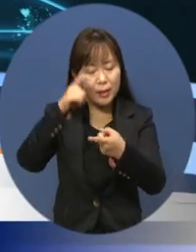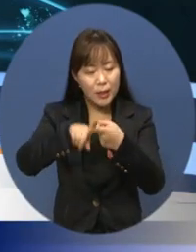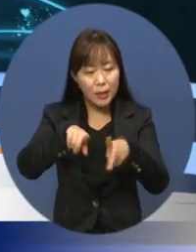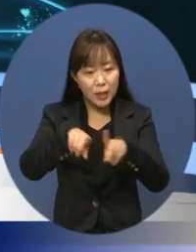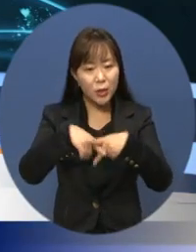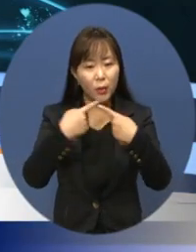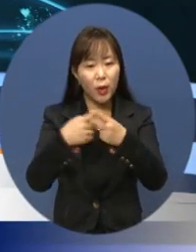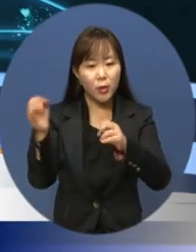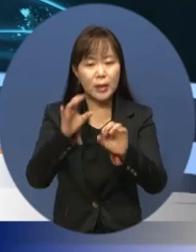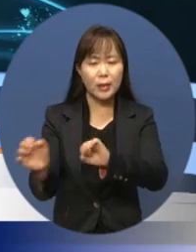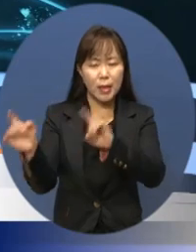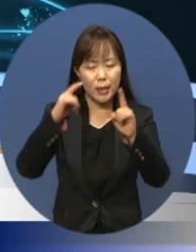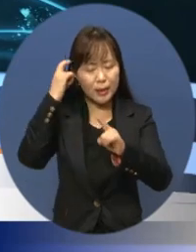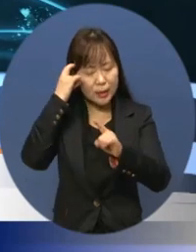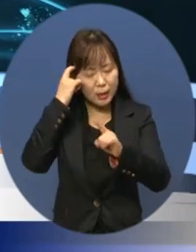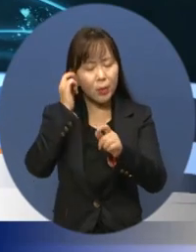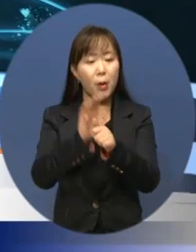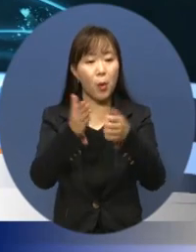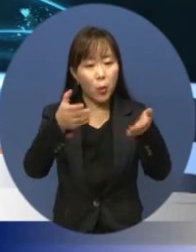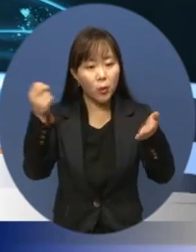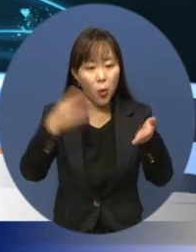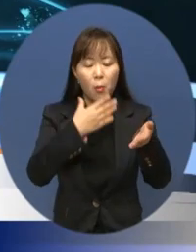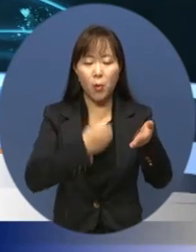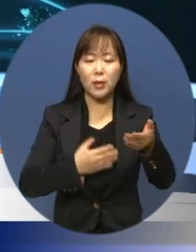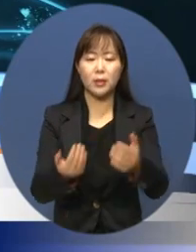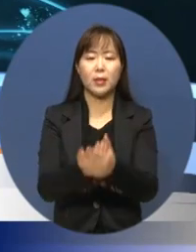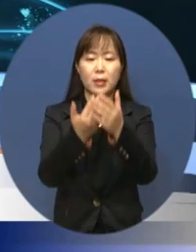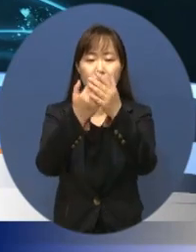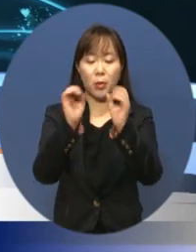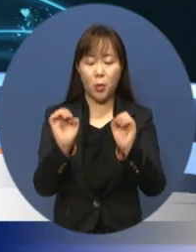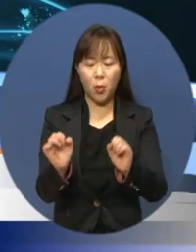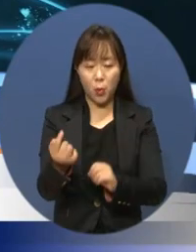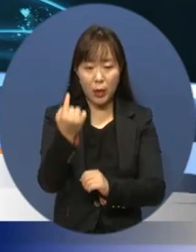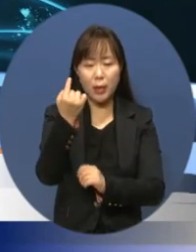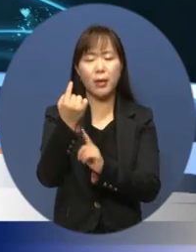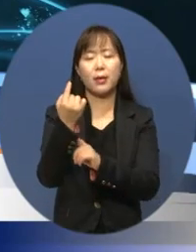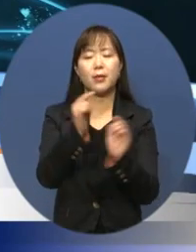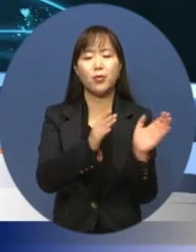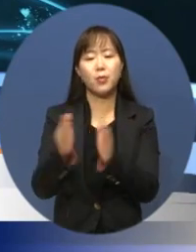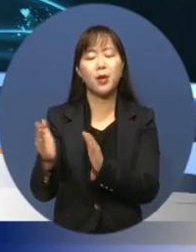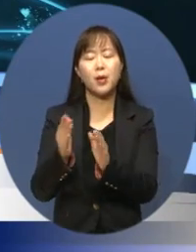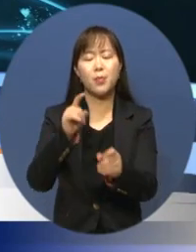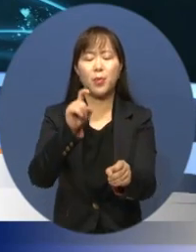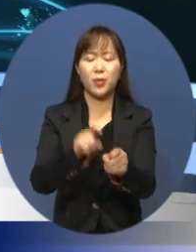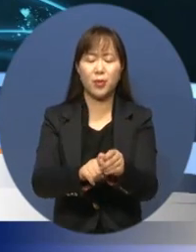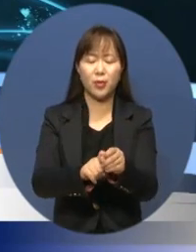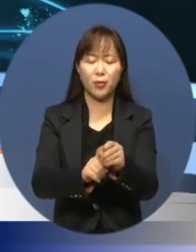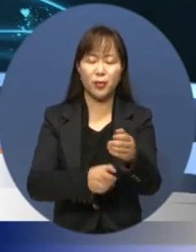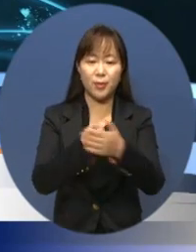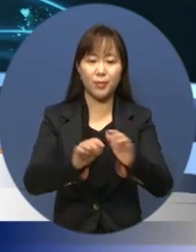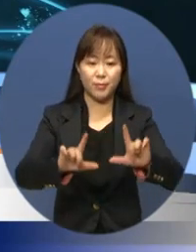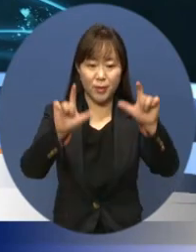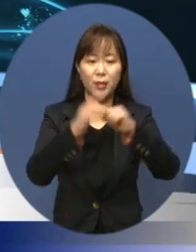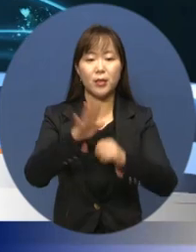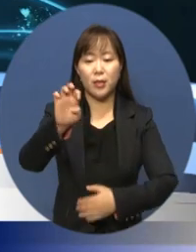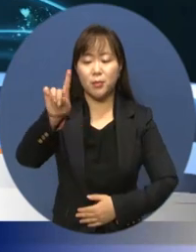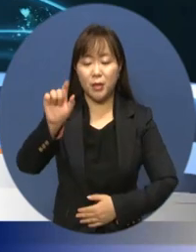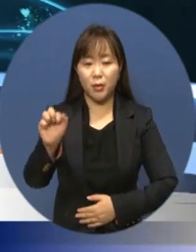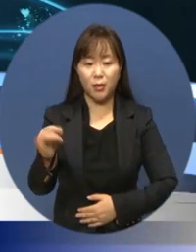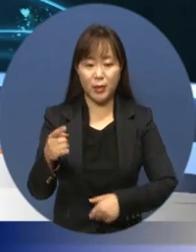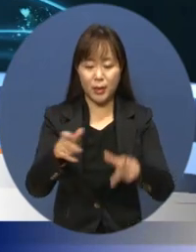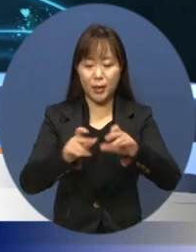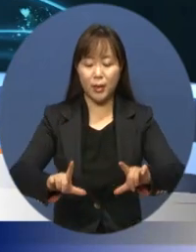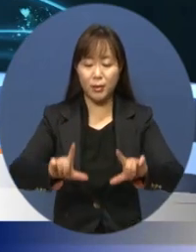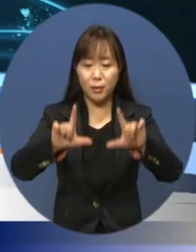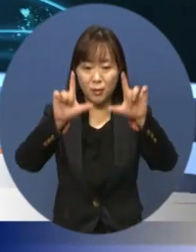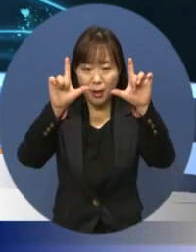장애인의 재활 의욕을 고취하고 복지 증진의 계기를 마련하기 위해 제정한 날인데요. 제41회 장애인의 날을